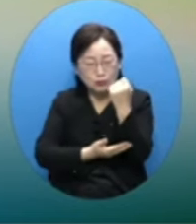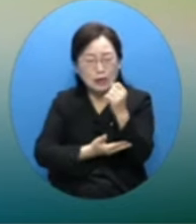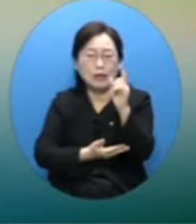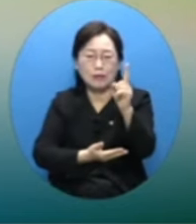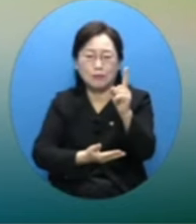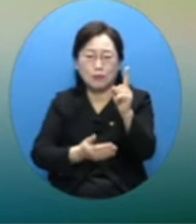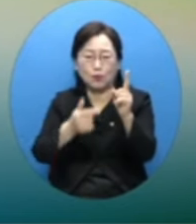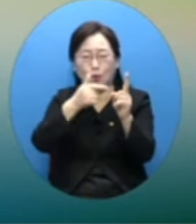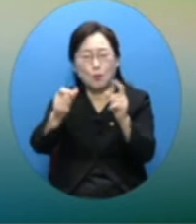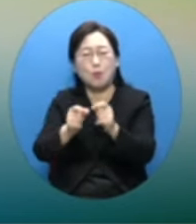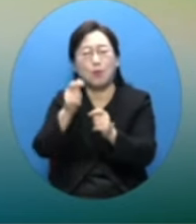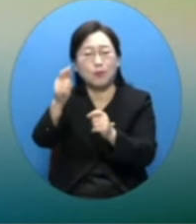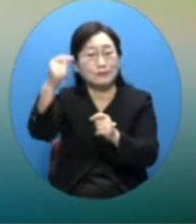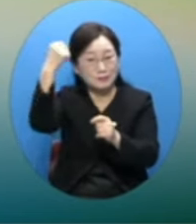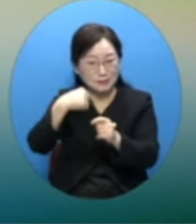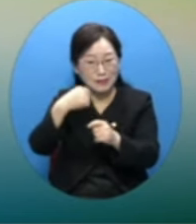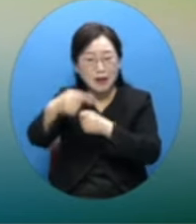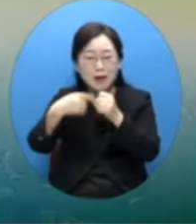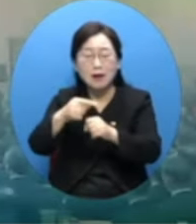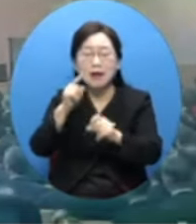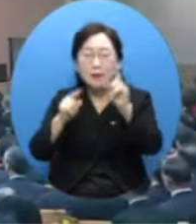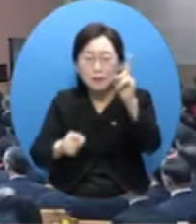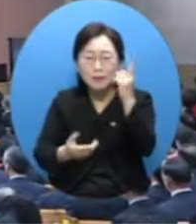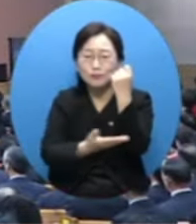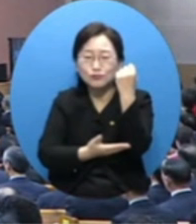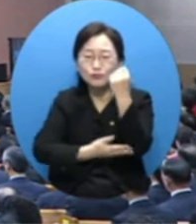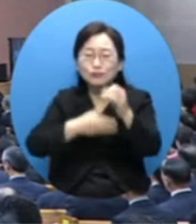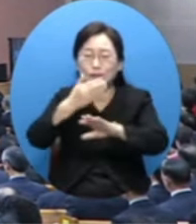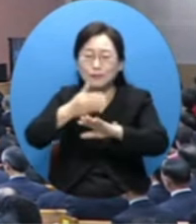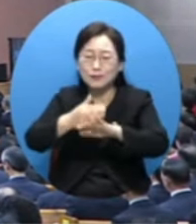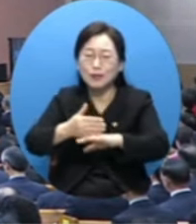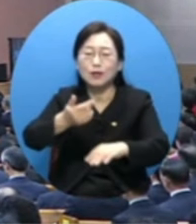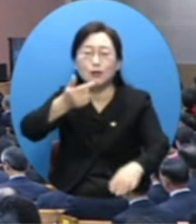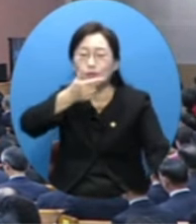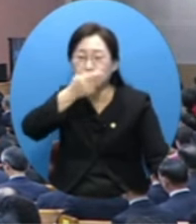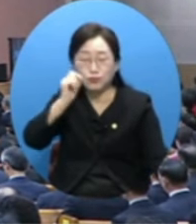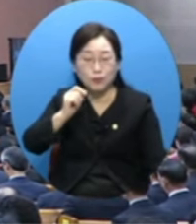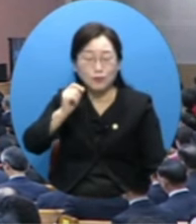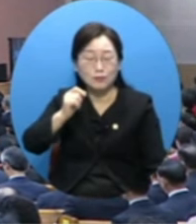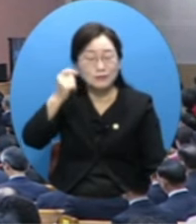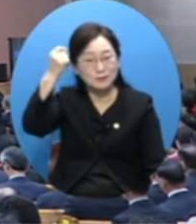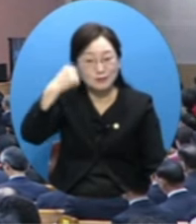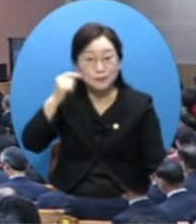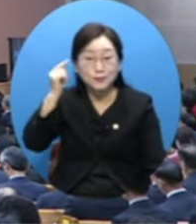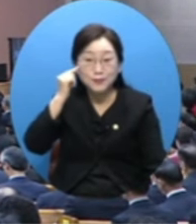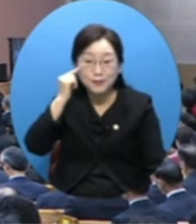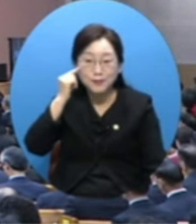설교를 하시면서 1년에 한 번 추수감사절이 너무 그게 부족하다. 왜냐?